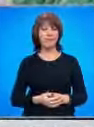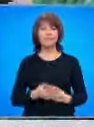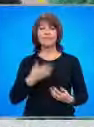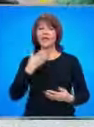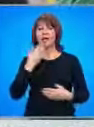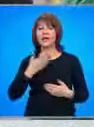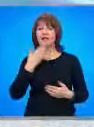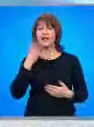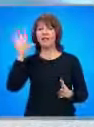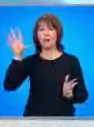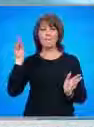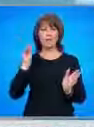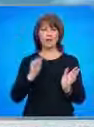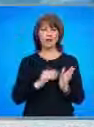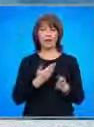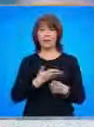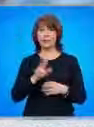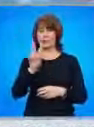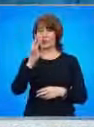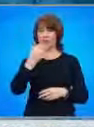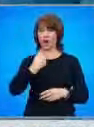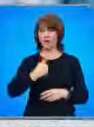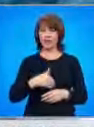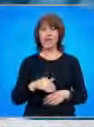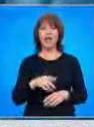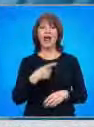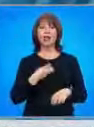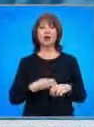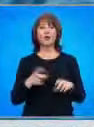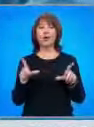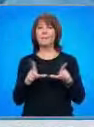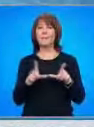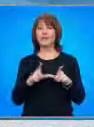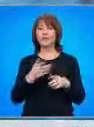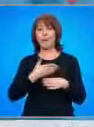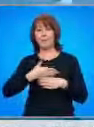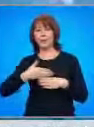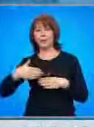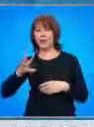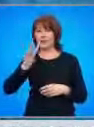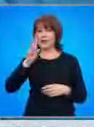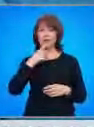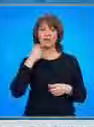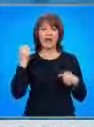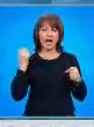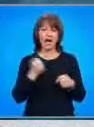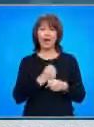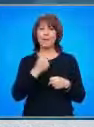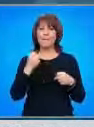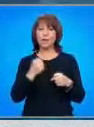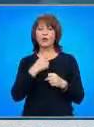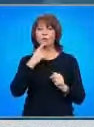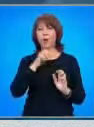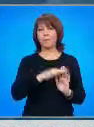Разказва ни за приложението между две операции. Доктор Митова е хирург и в продължение на 3 години работи върху алгоритъма